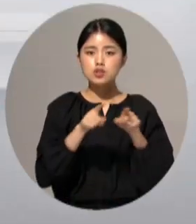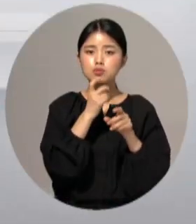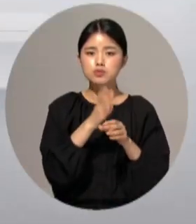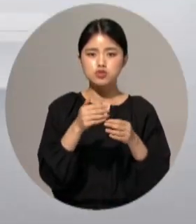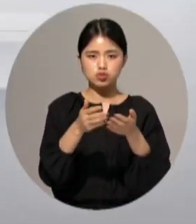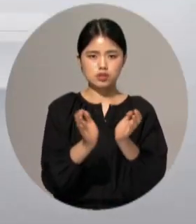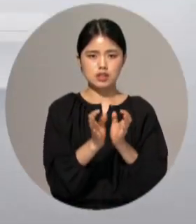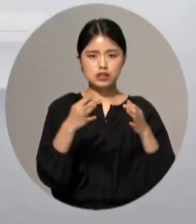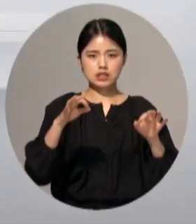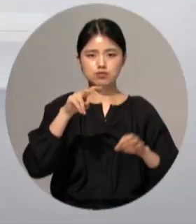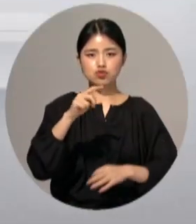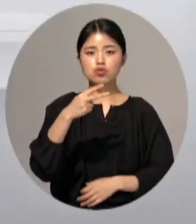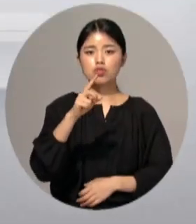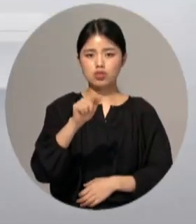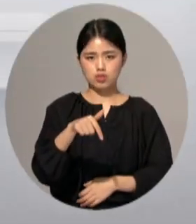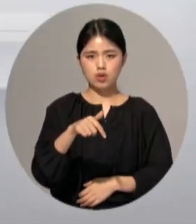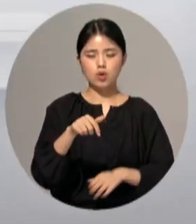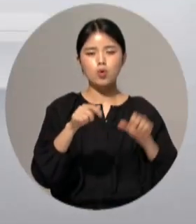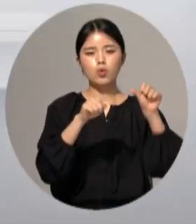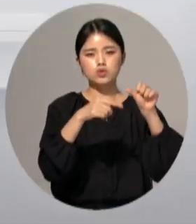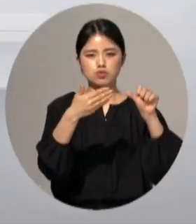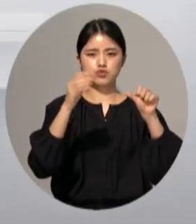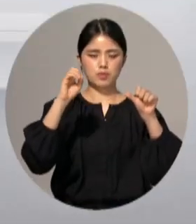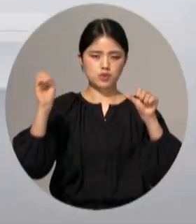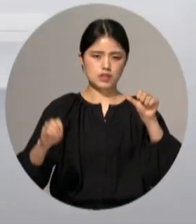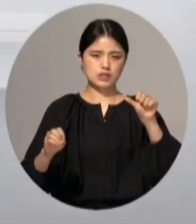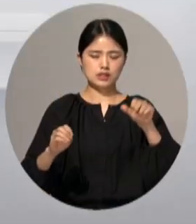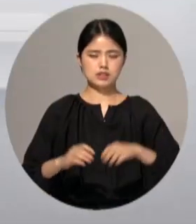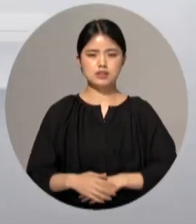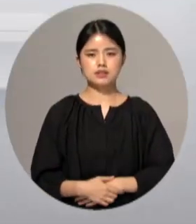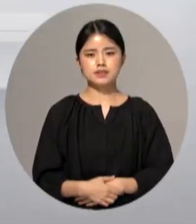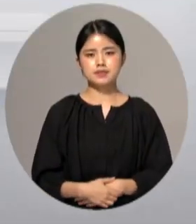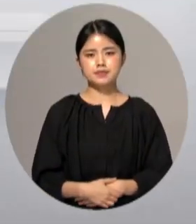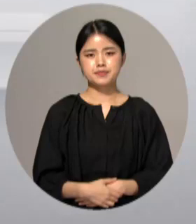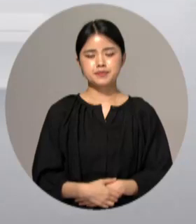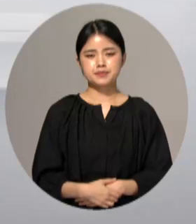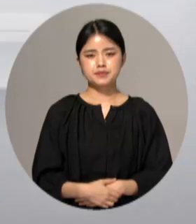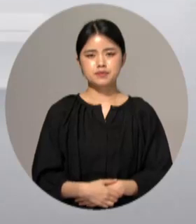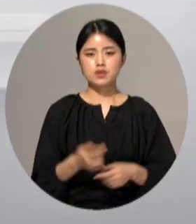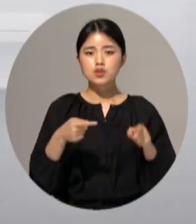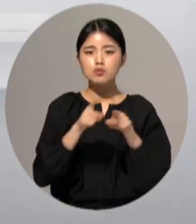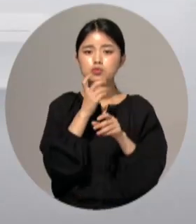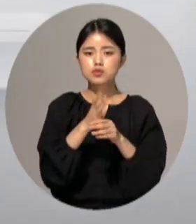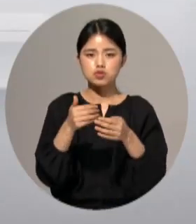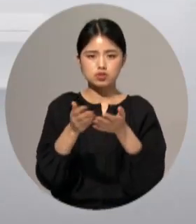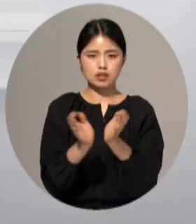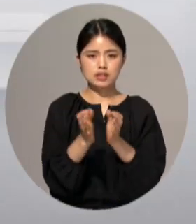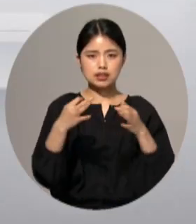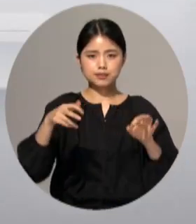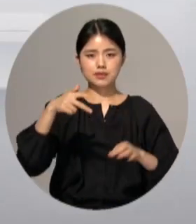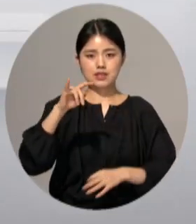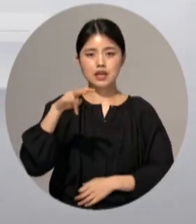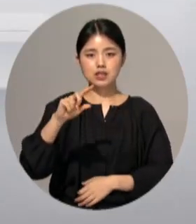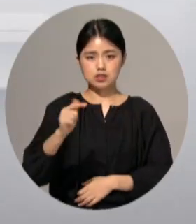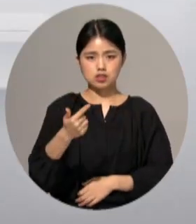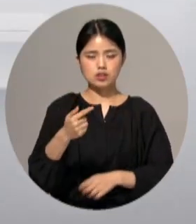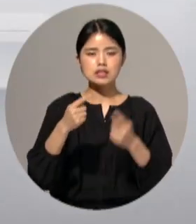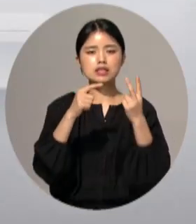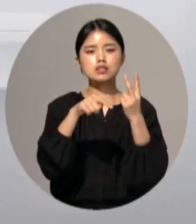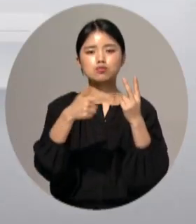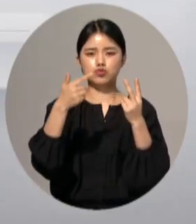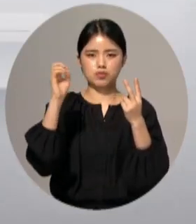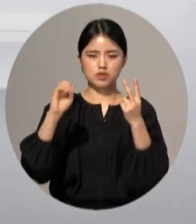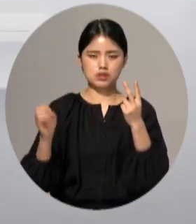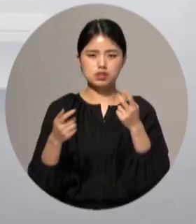민주당 김윤덕 국회의원 5.9% 로 나타났습니다 더불어 민주당 김재선 후보는 2.6%